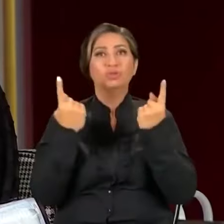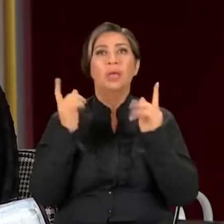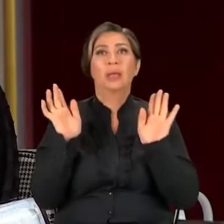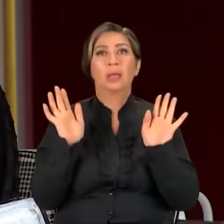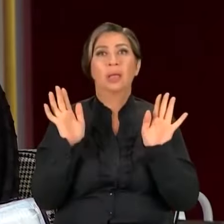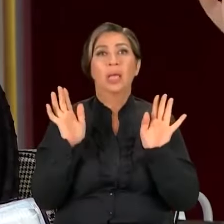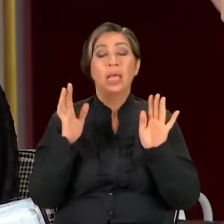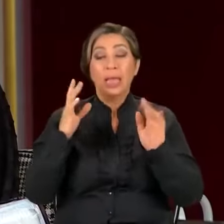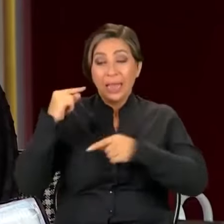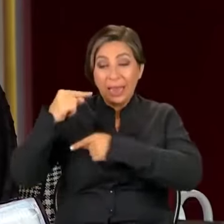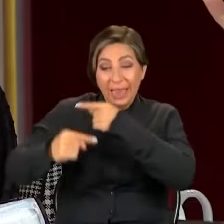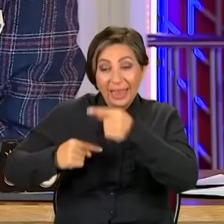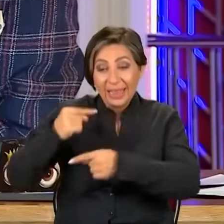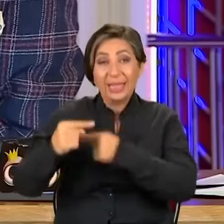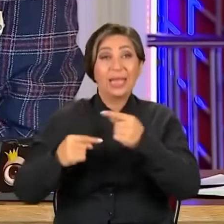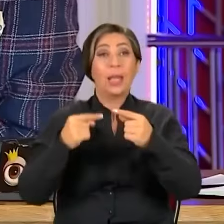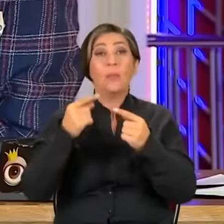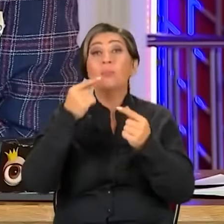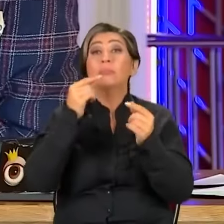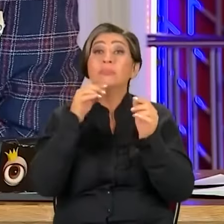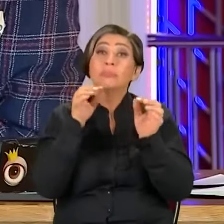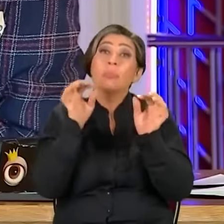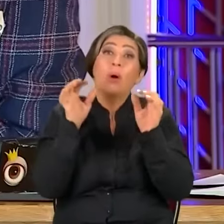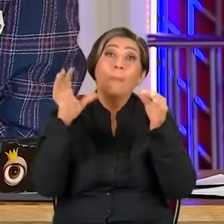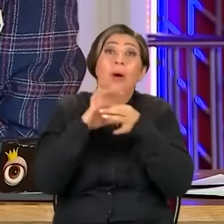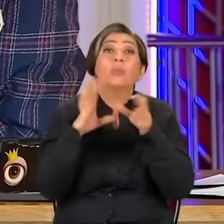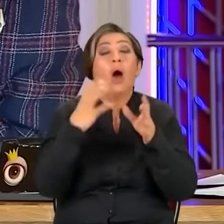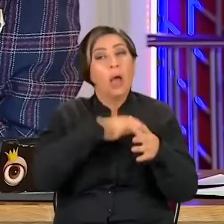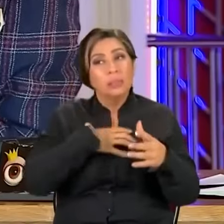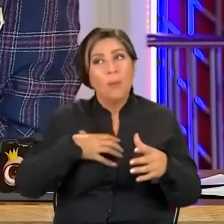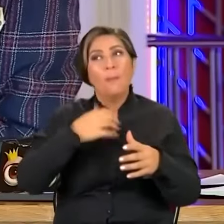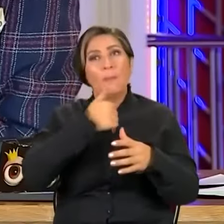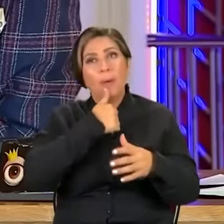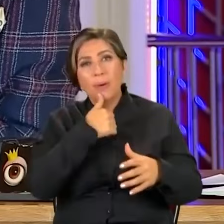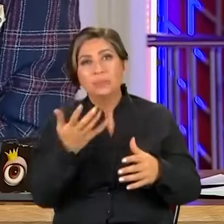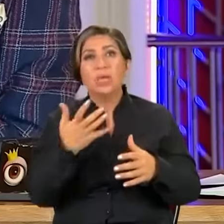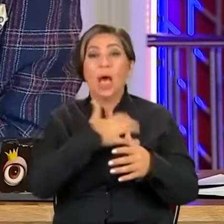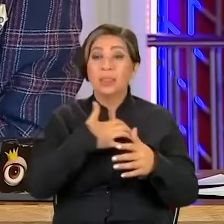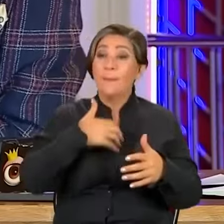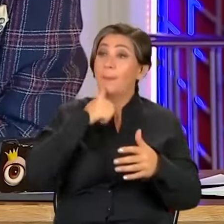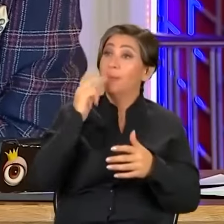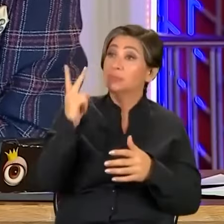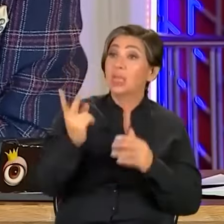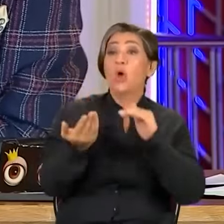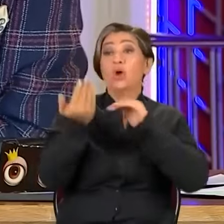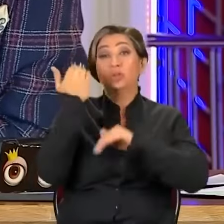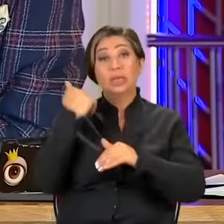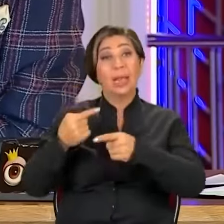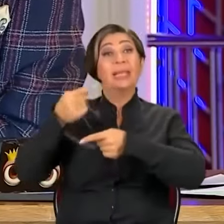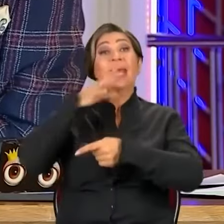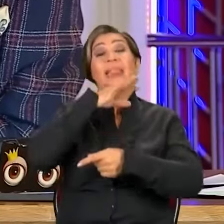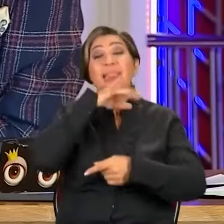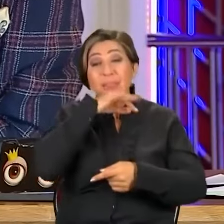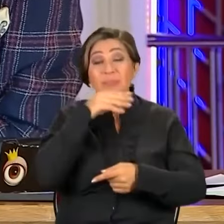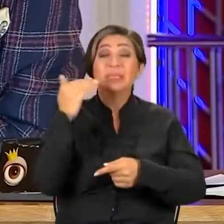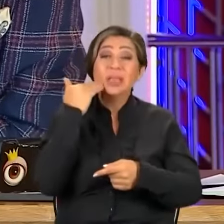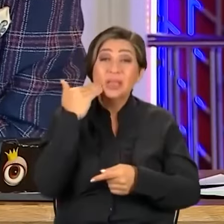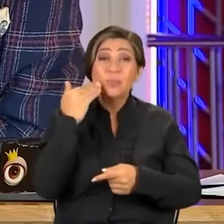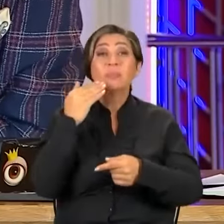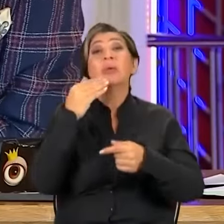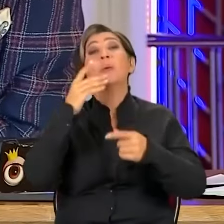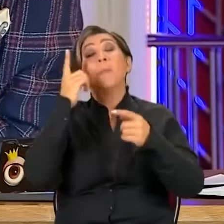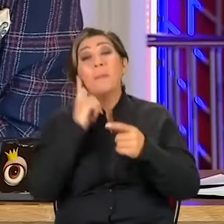Yani genetikle, sadece genetikle mümkün değildir. Evet. Annemiz, babamız ve anne babamızdan öncekiler, çok sevdiğimiz anneannemiz,